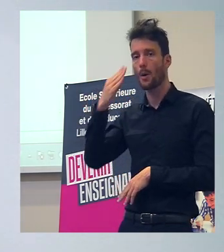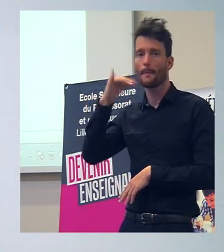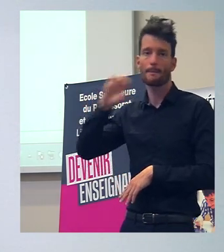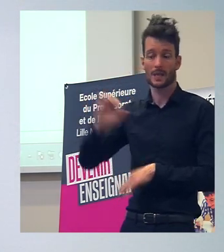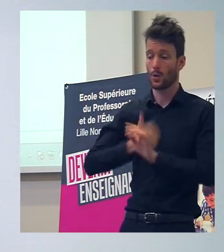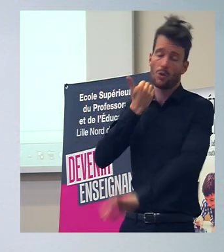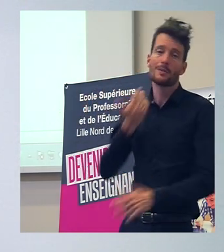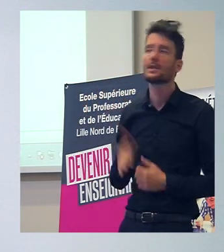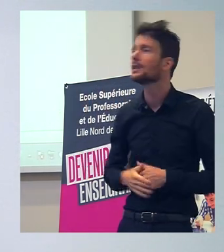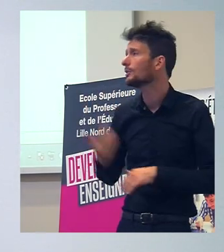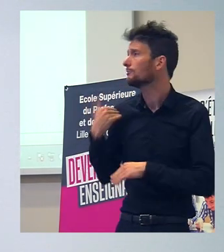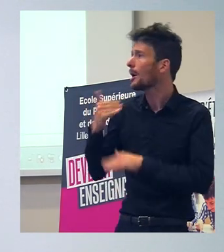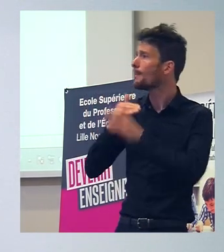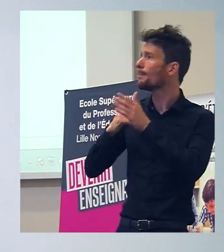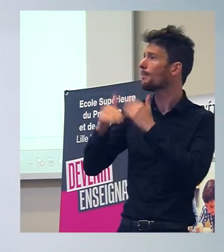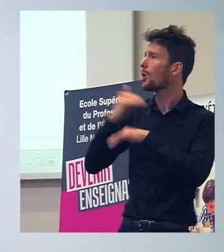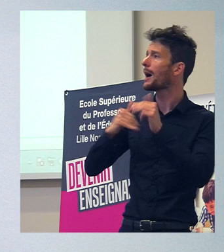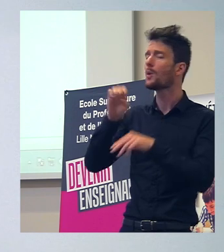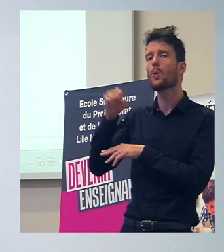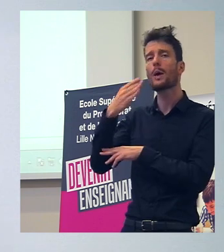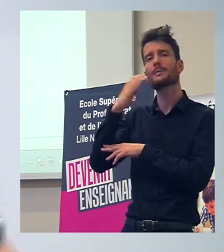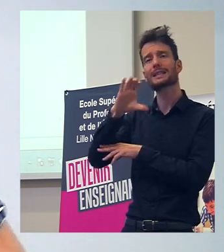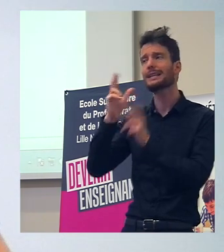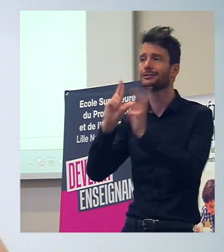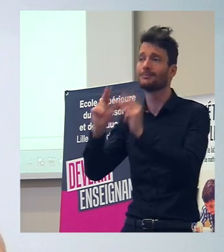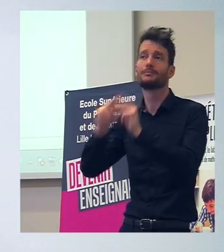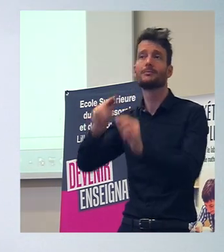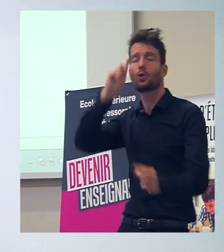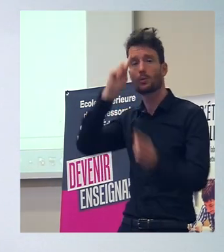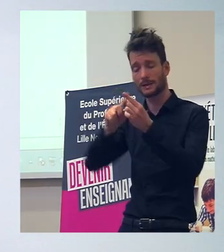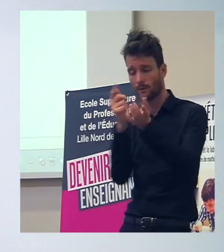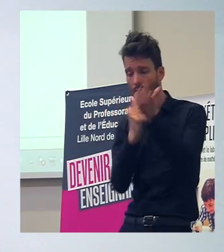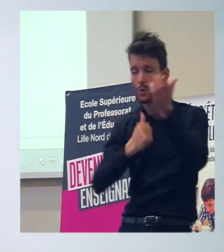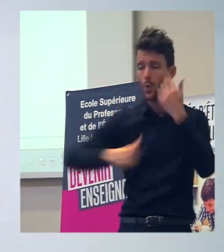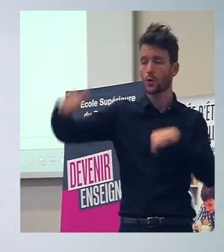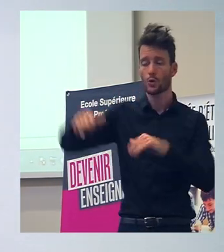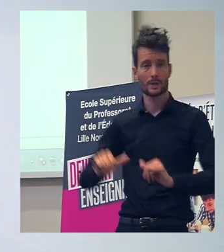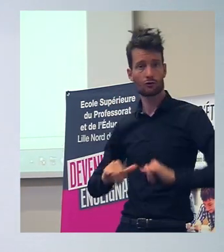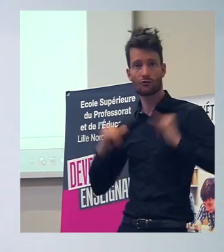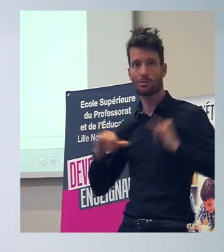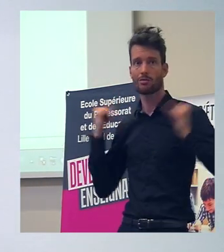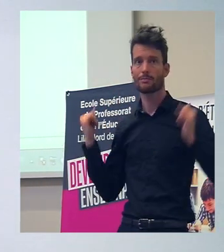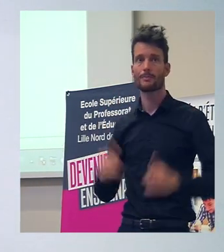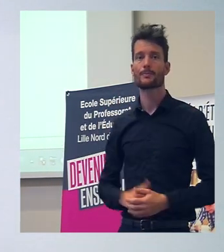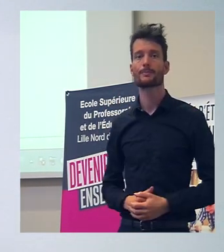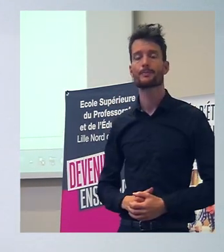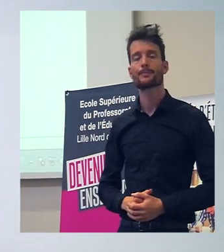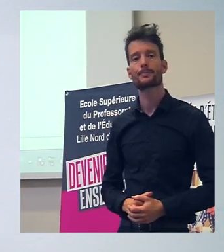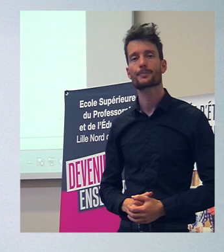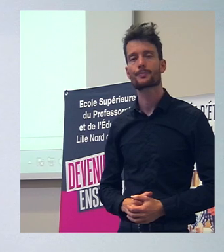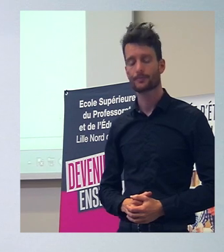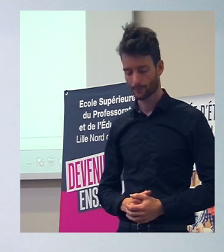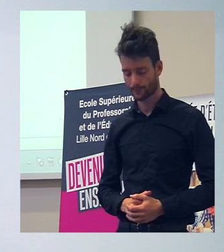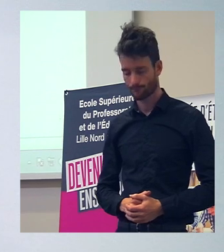l'heure que le programme d'EMC s'inscrit au niveau de la finalité de l'autonomie du jeune, c'est-à-dire